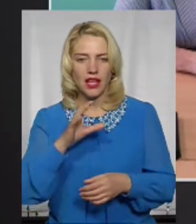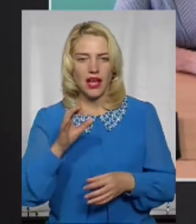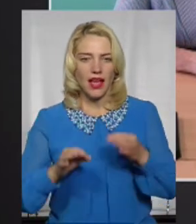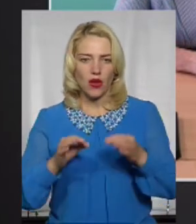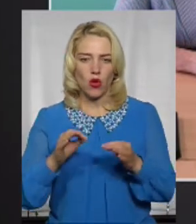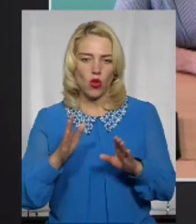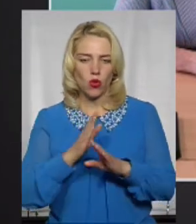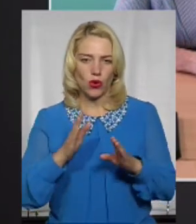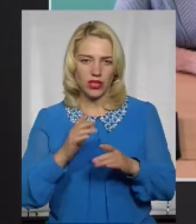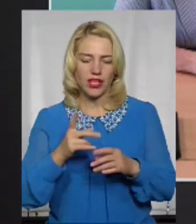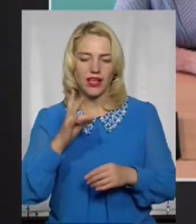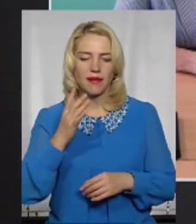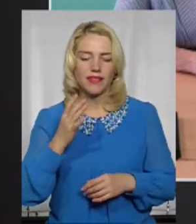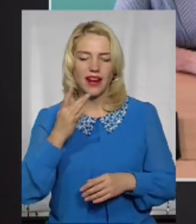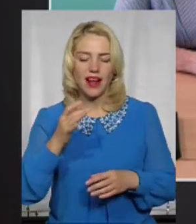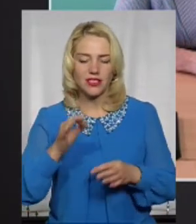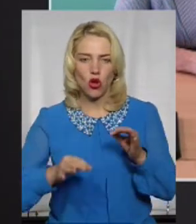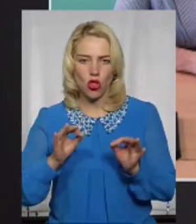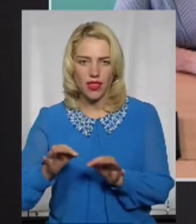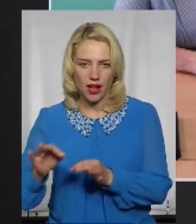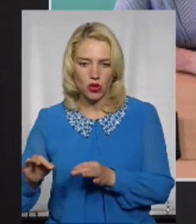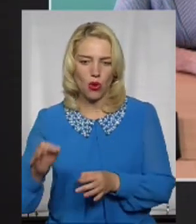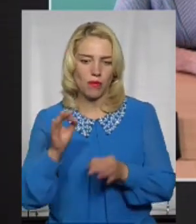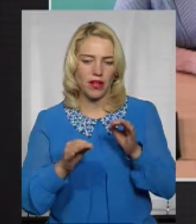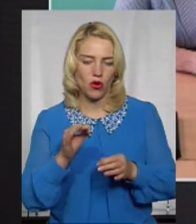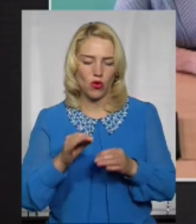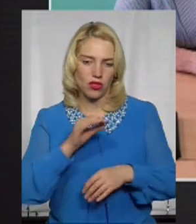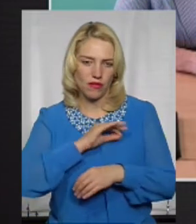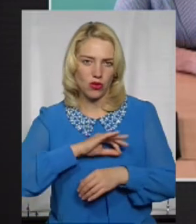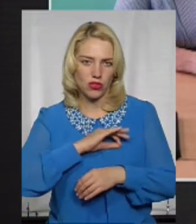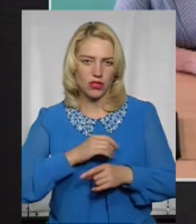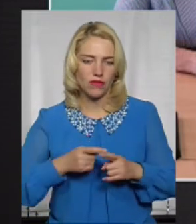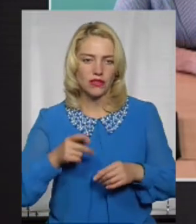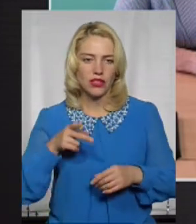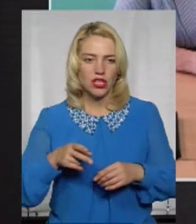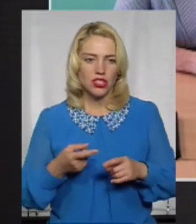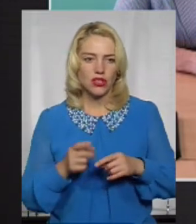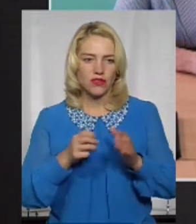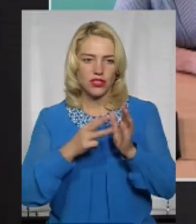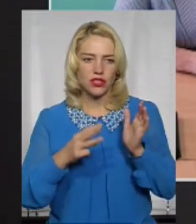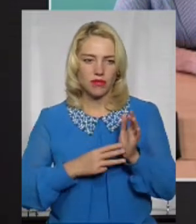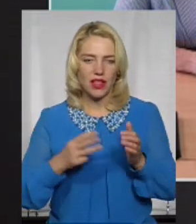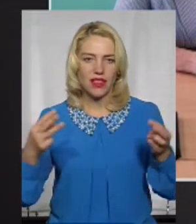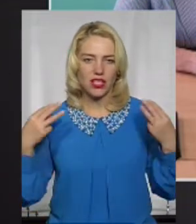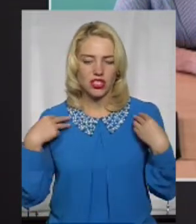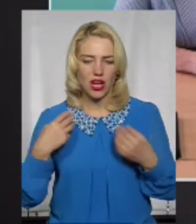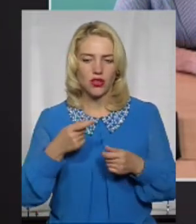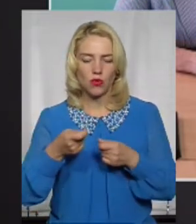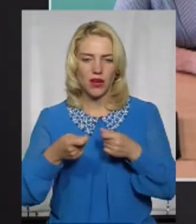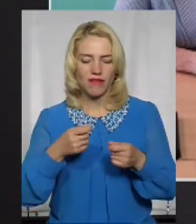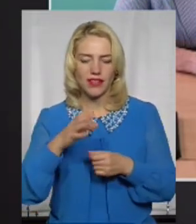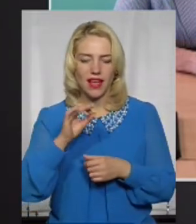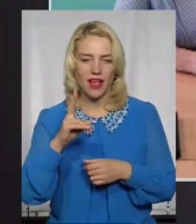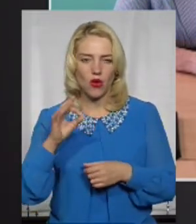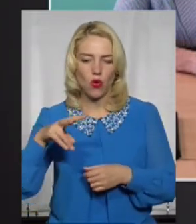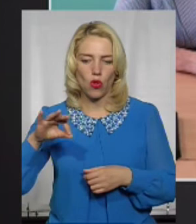раціонального природокористування. З 2010 по 2011 начальницею управління екології та контролю за благоустроєм